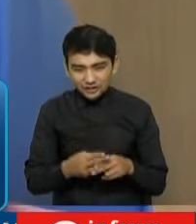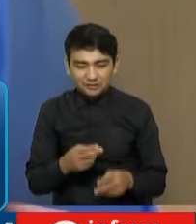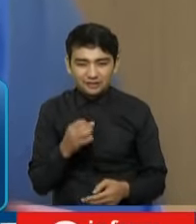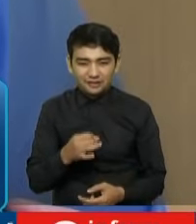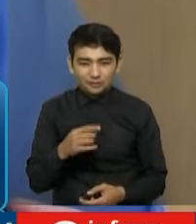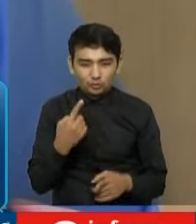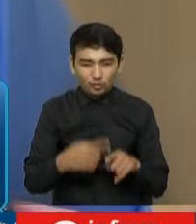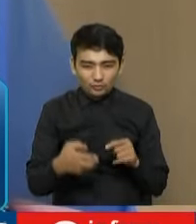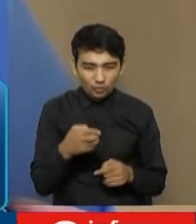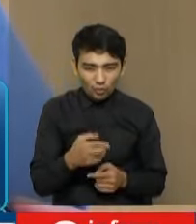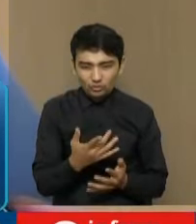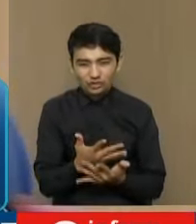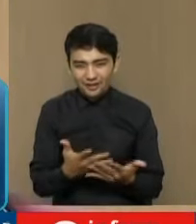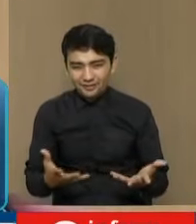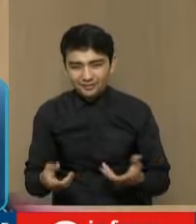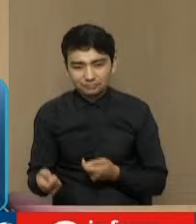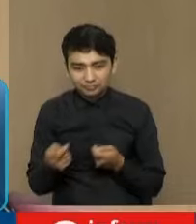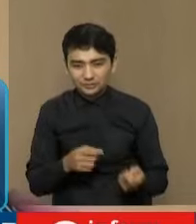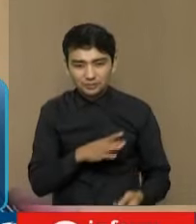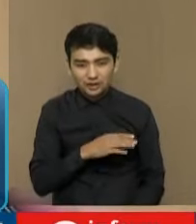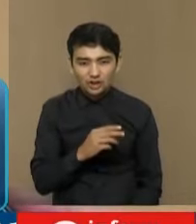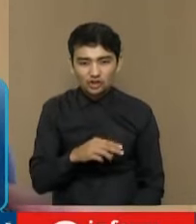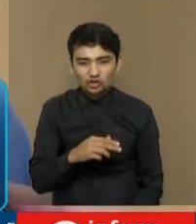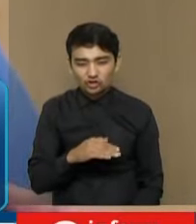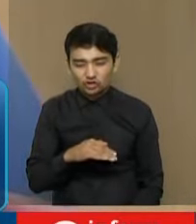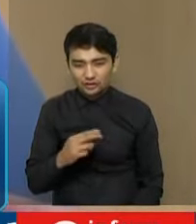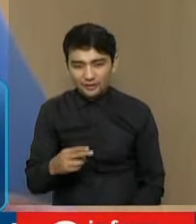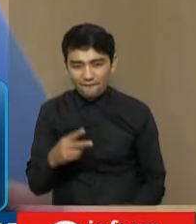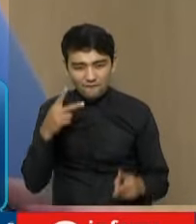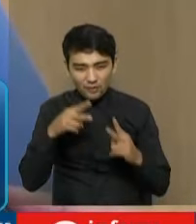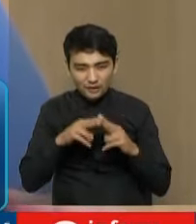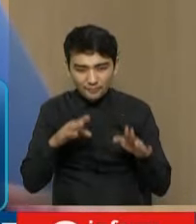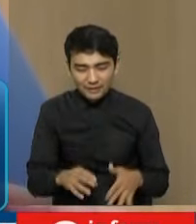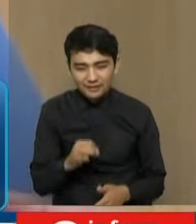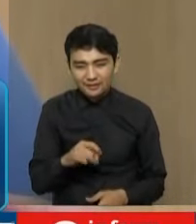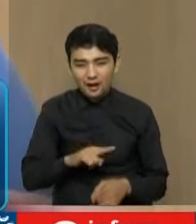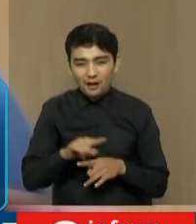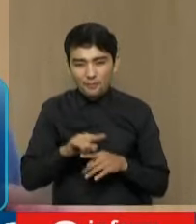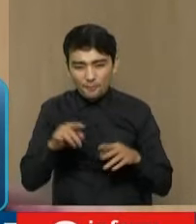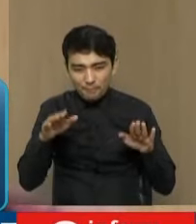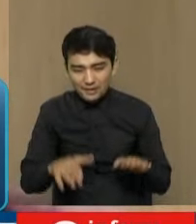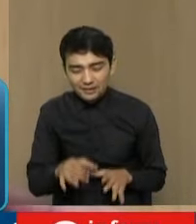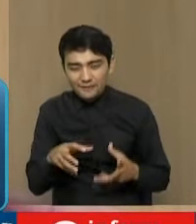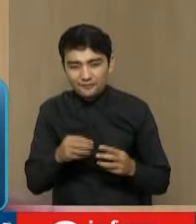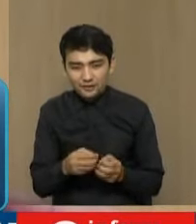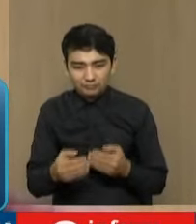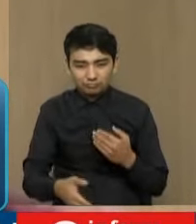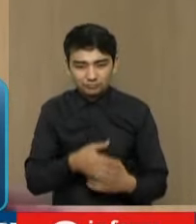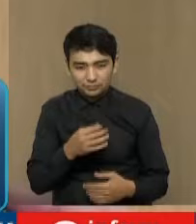оружия, которые выявлялись в ходе досмотра на ЖД вокзалах, в аэропортах. По ним виновные лица привлечены к уголовной ответственности по